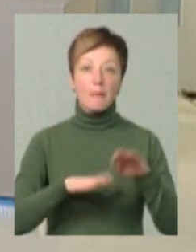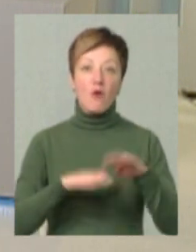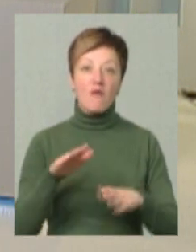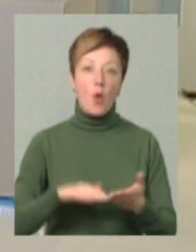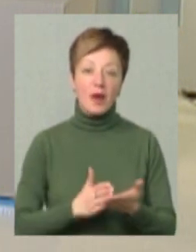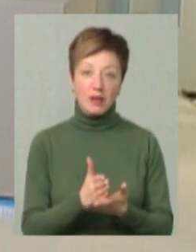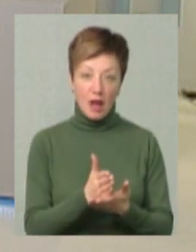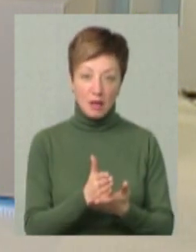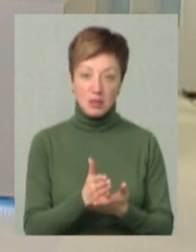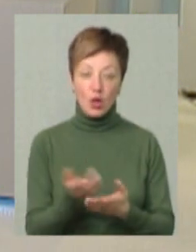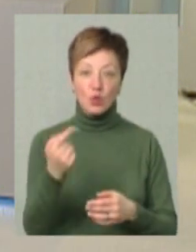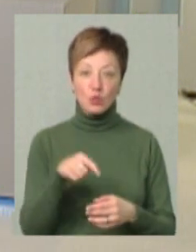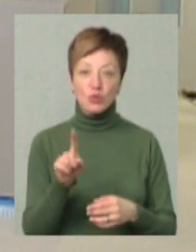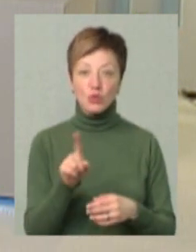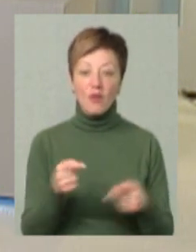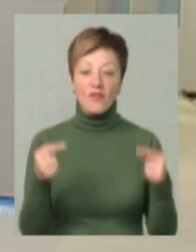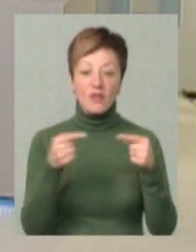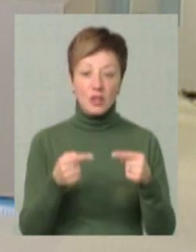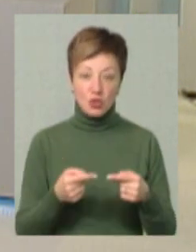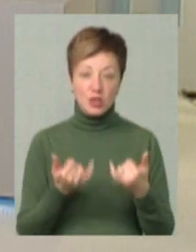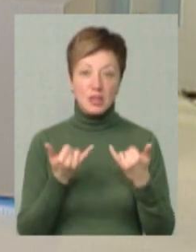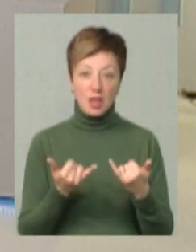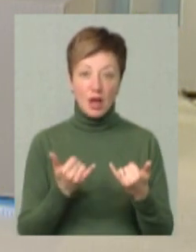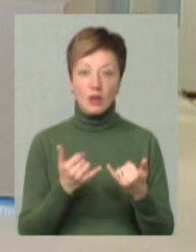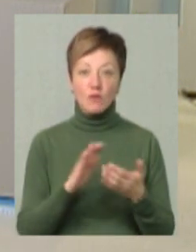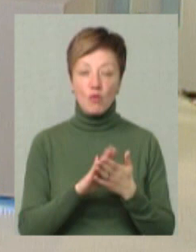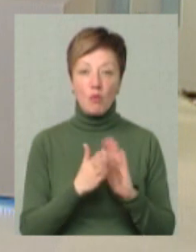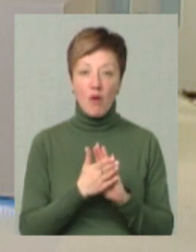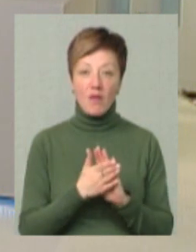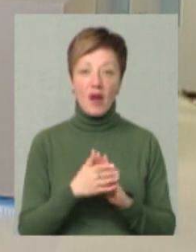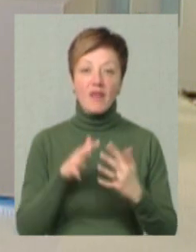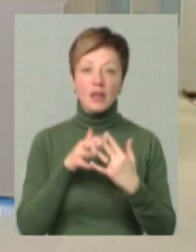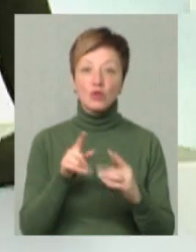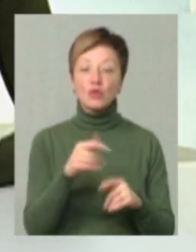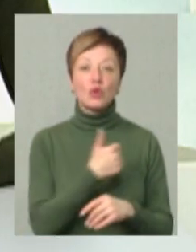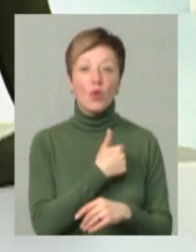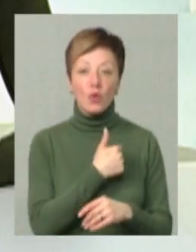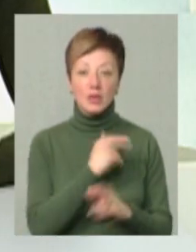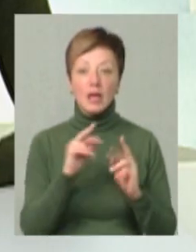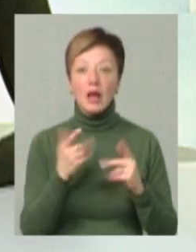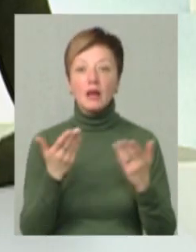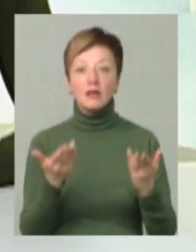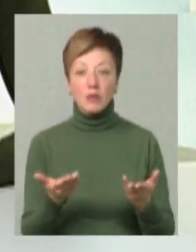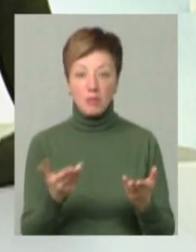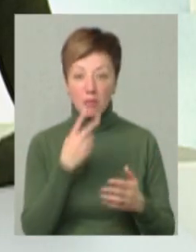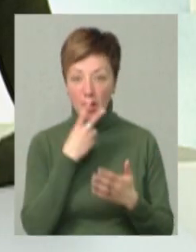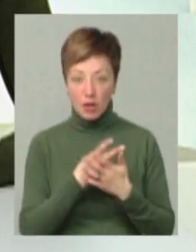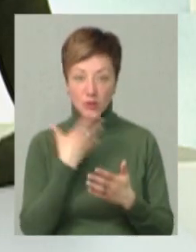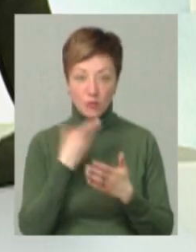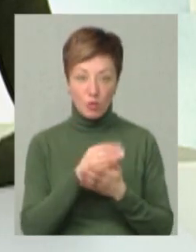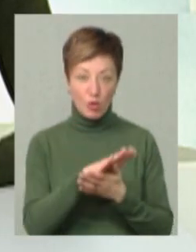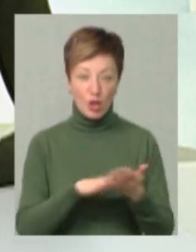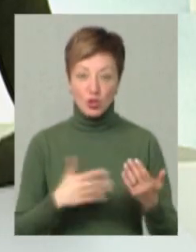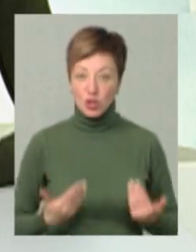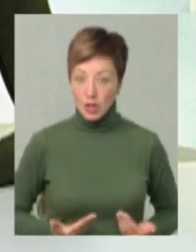профорієнтація. Тому що визначитися зараз в умовах війни з тим, що ти хочеш, як ти, яким чином ти бачиш своє